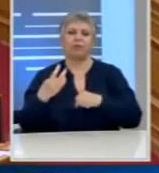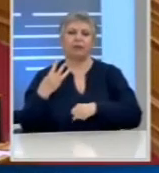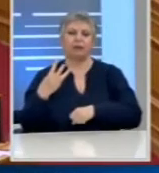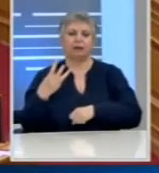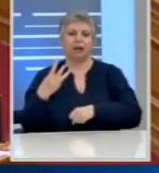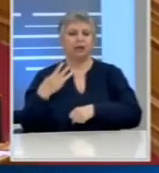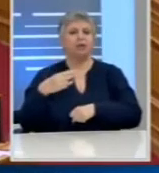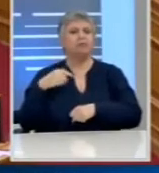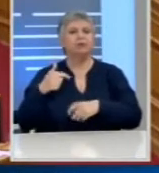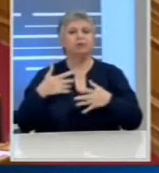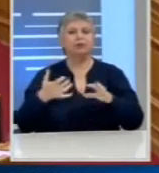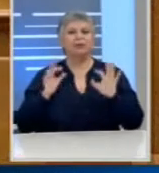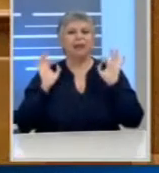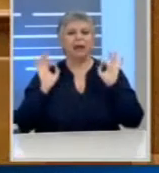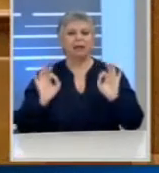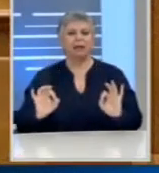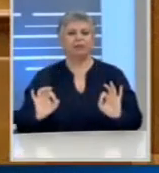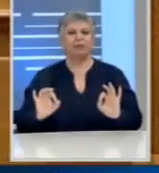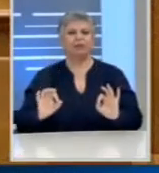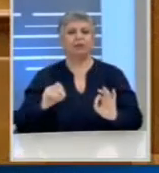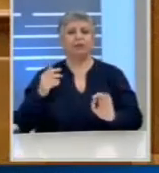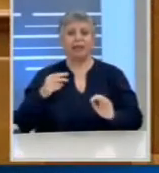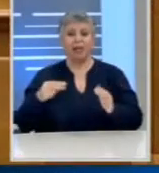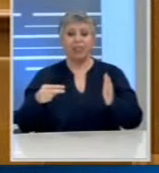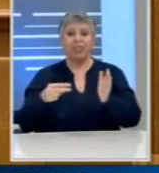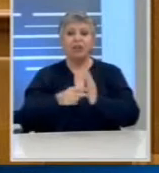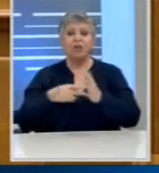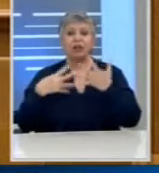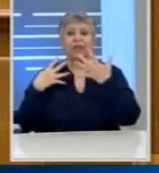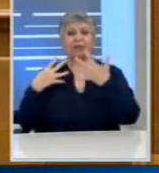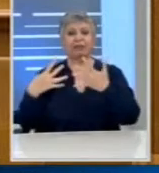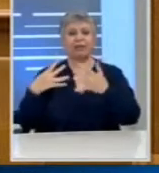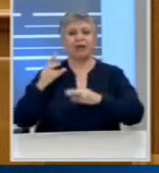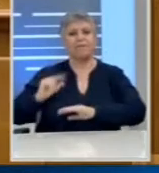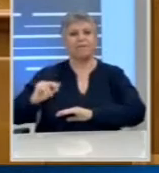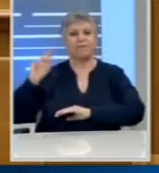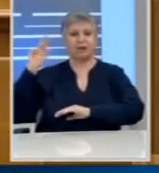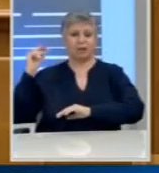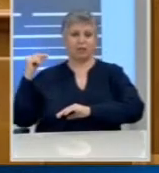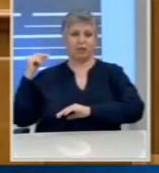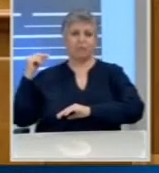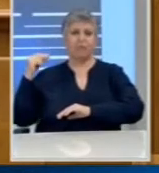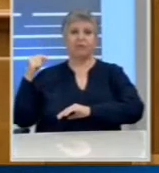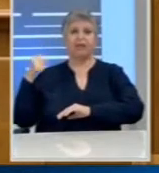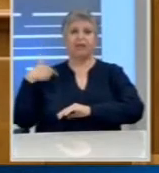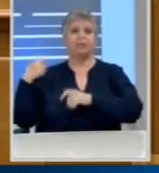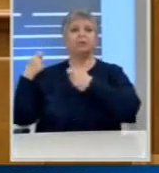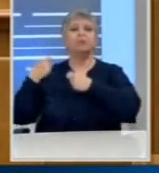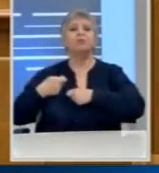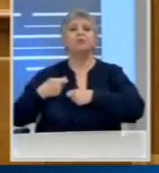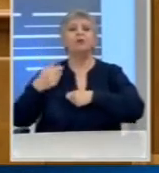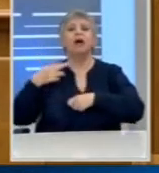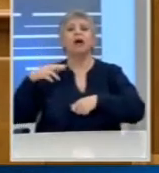είναι ακριβώς στο 2009. Παραλάβαμε επιτόκια. Τι θέλετε, κύριε Μπούρα, πέστε μου, εσείς